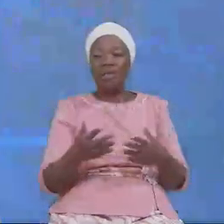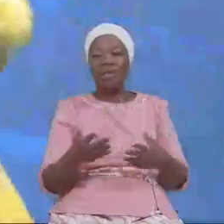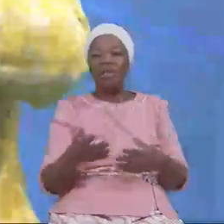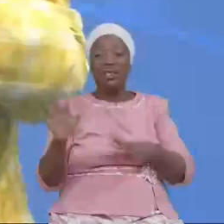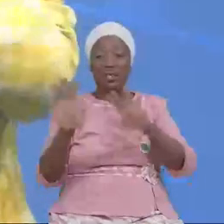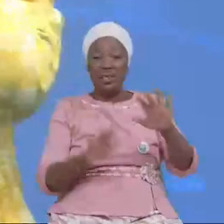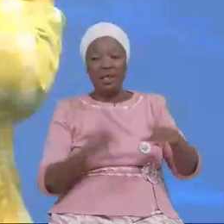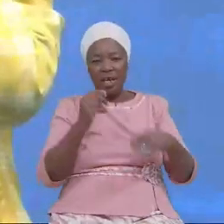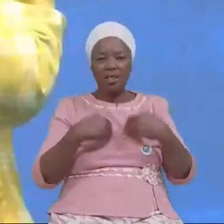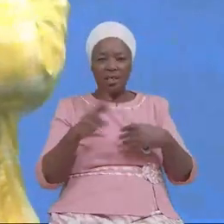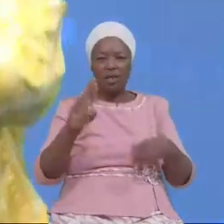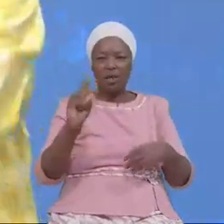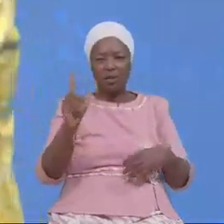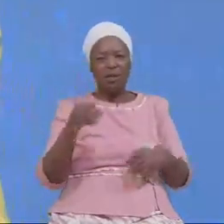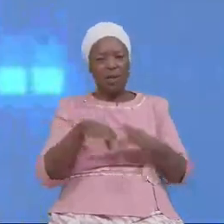il devait avoir